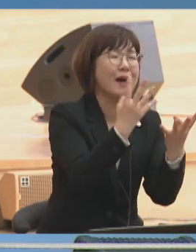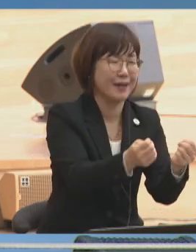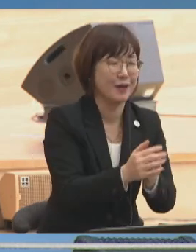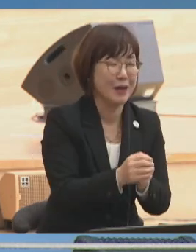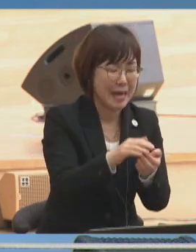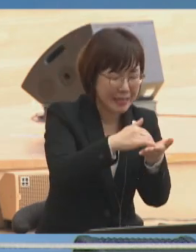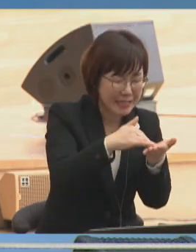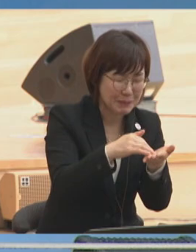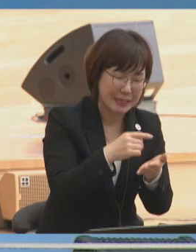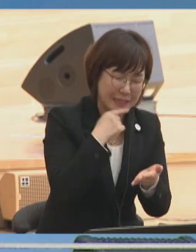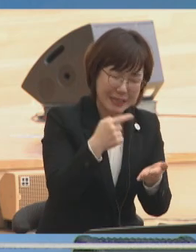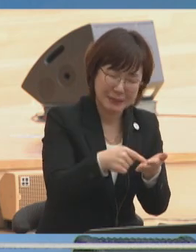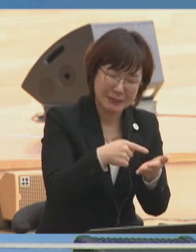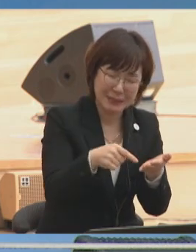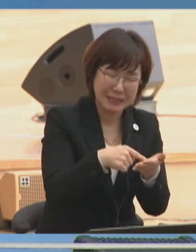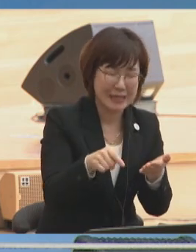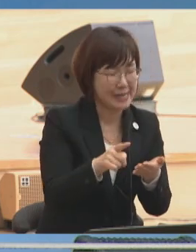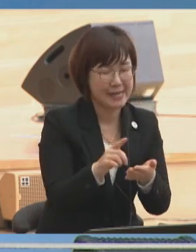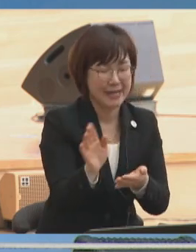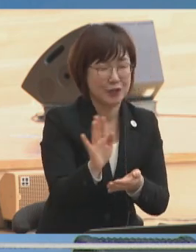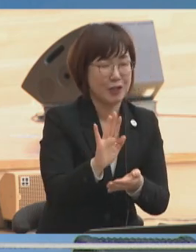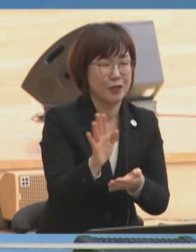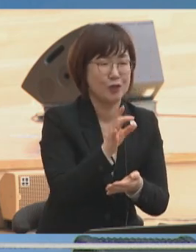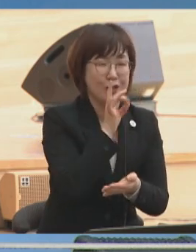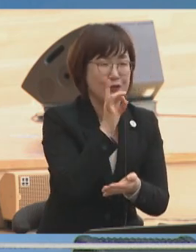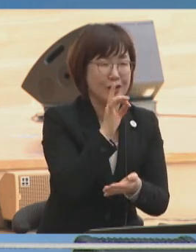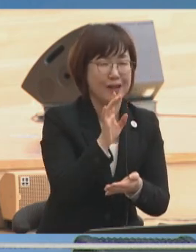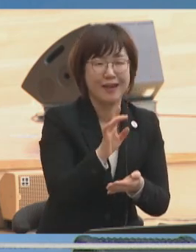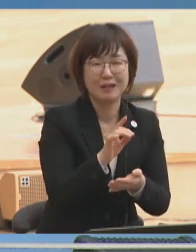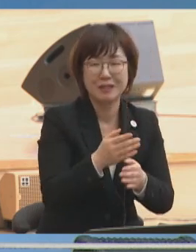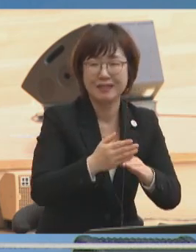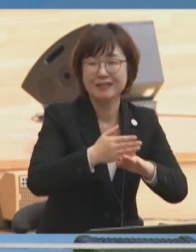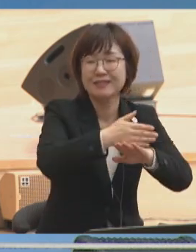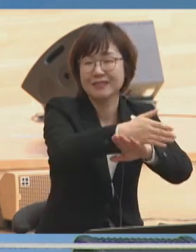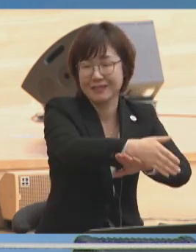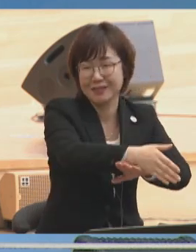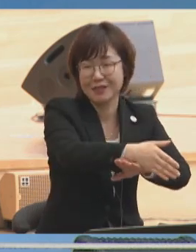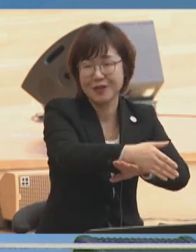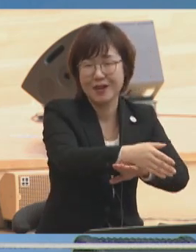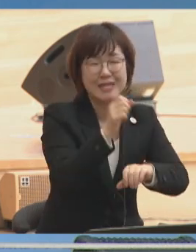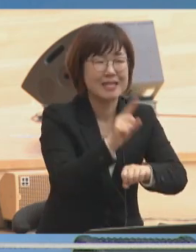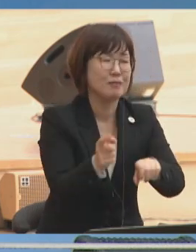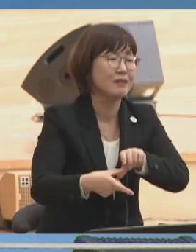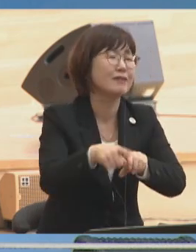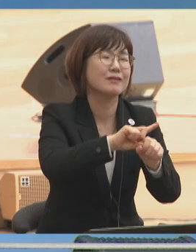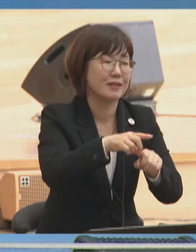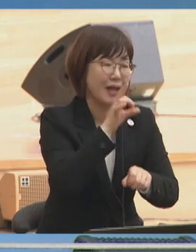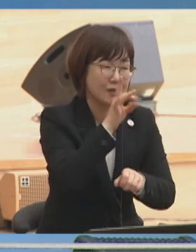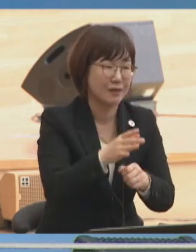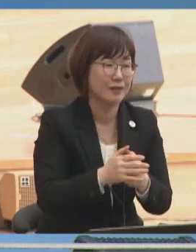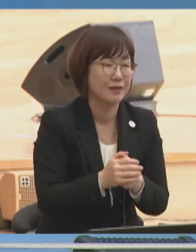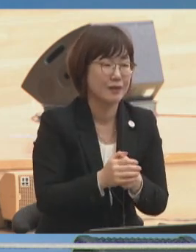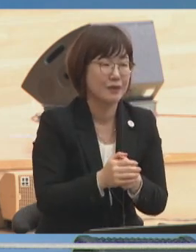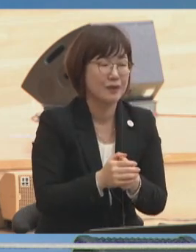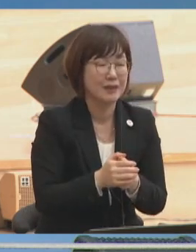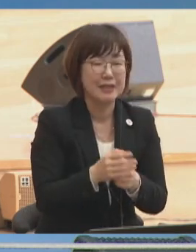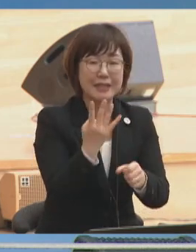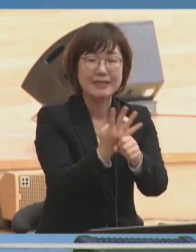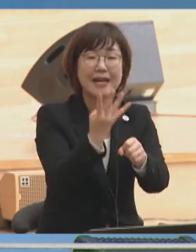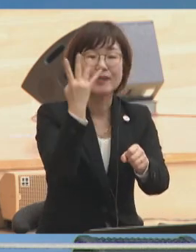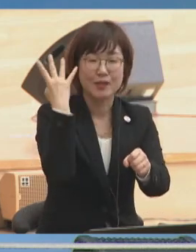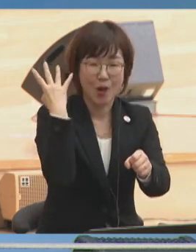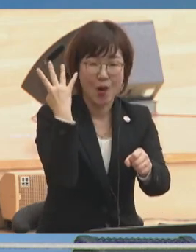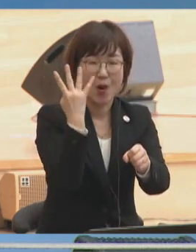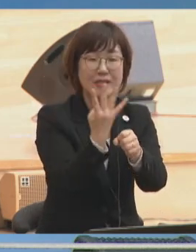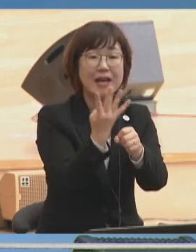계산했으면 못하지, 늦지, 그죠? 4년 전에 생각해